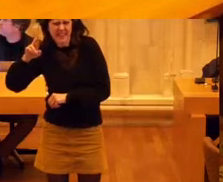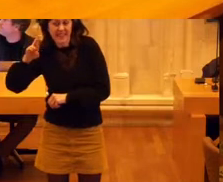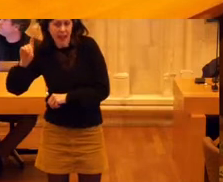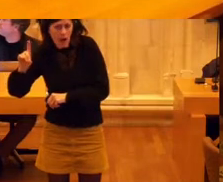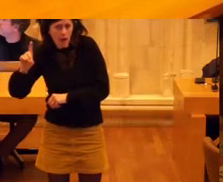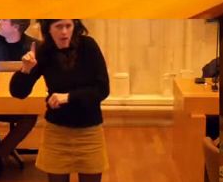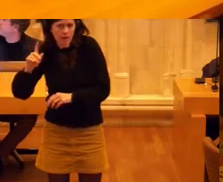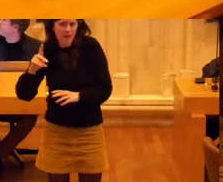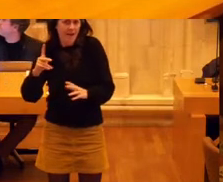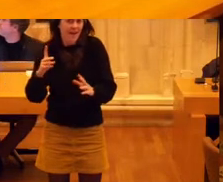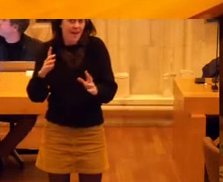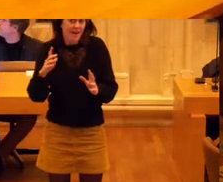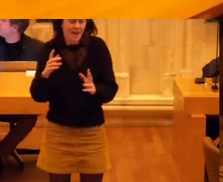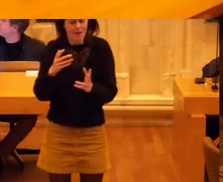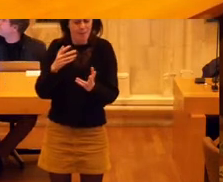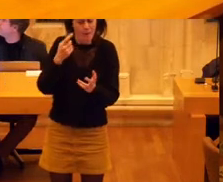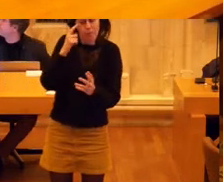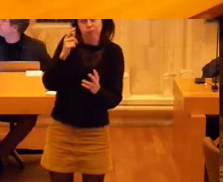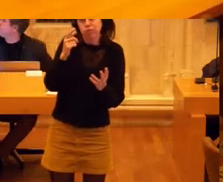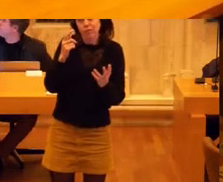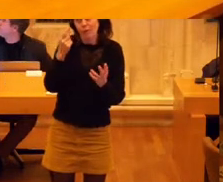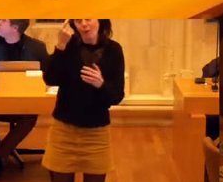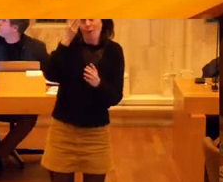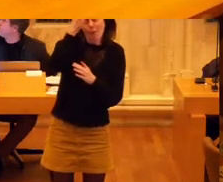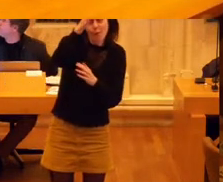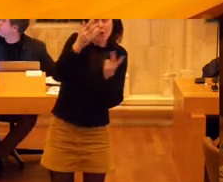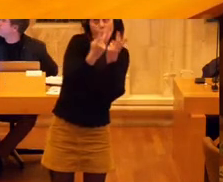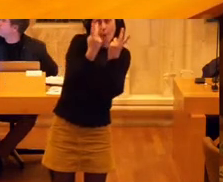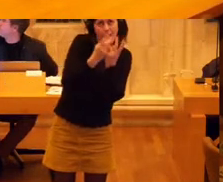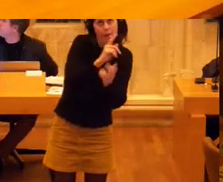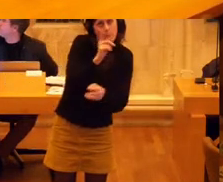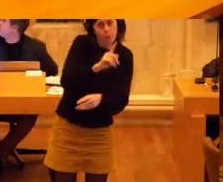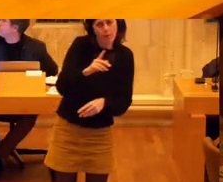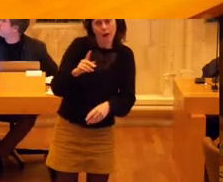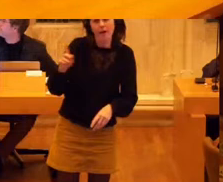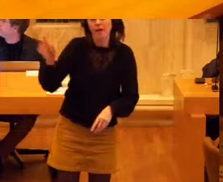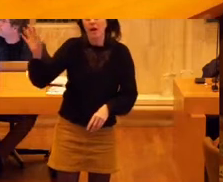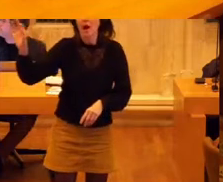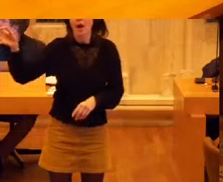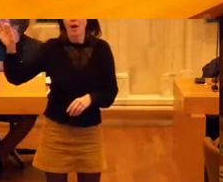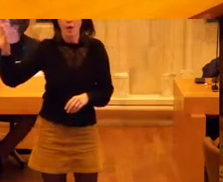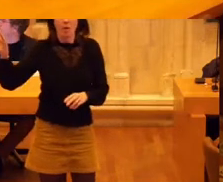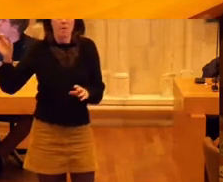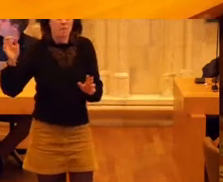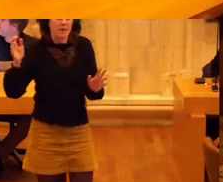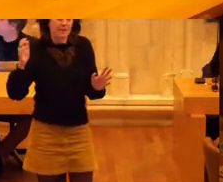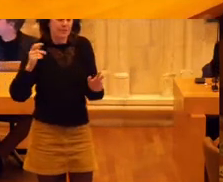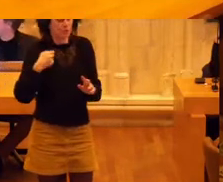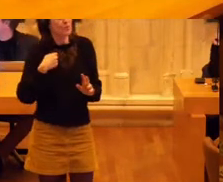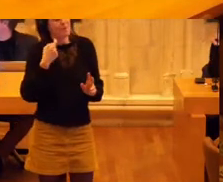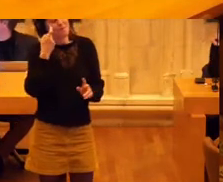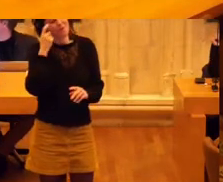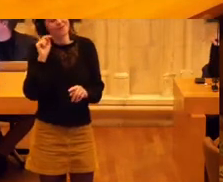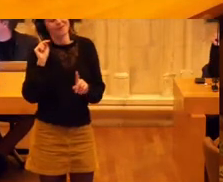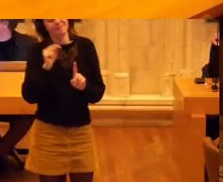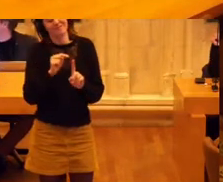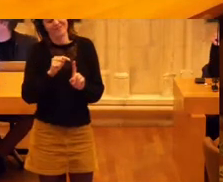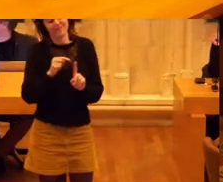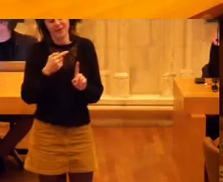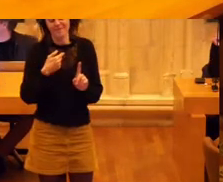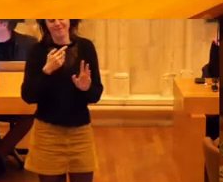sans rien dévoiler, qui aurait plutôt. Qu'un projet porté par la communauté urbaine, parce qu'il y a évidemment un lien très fort